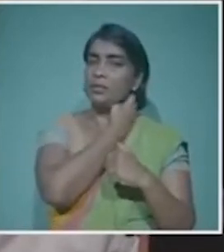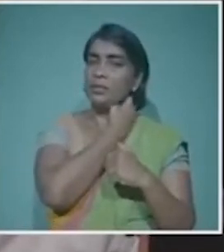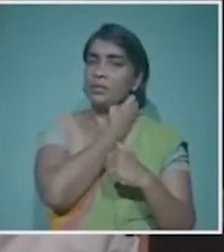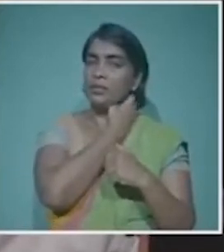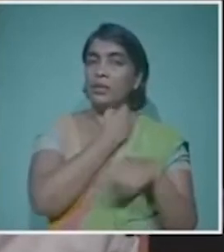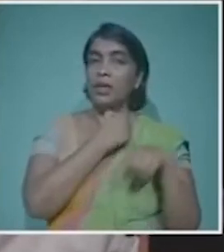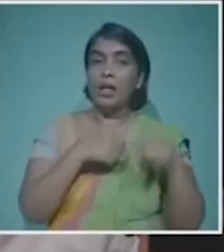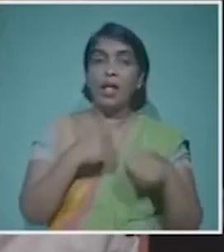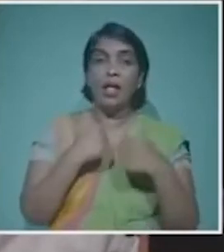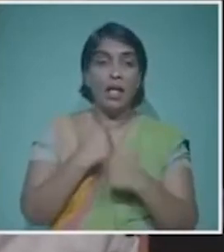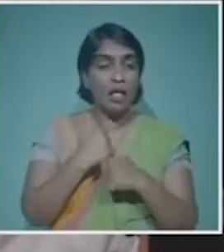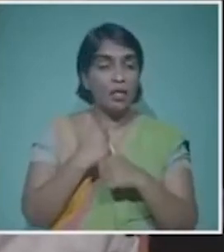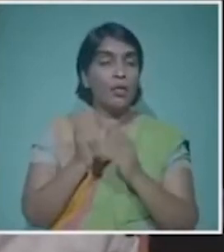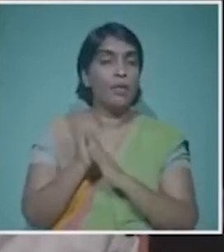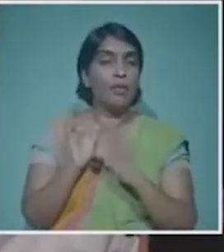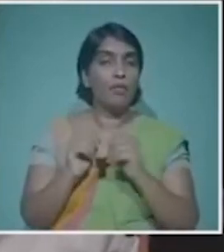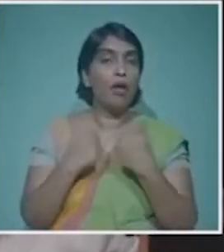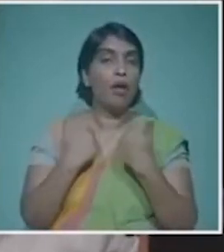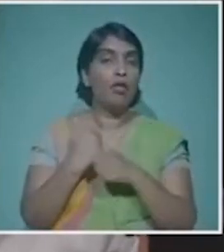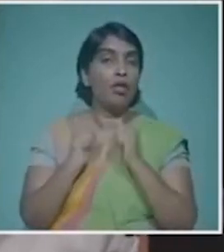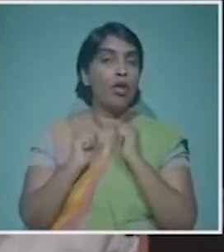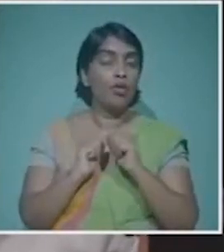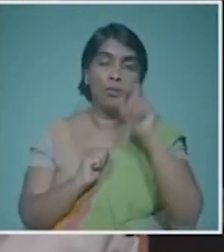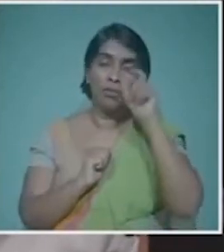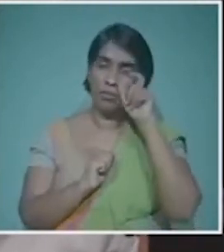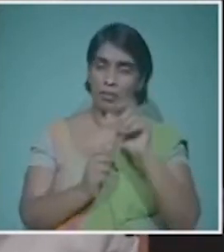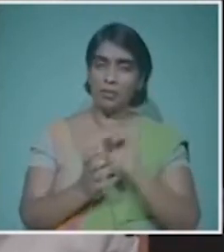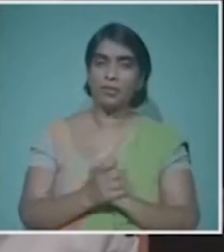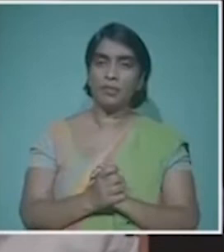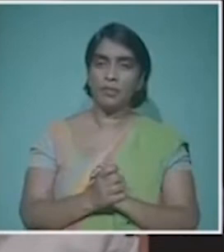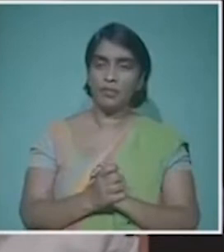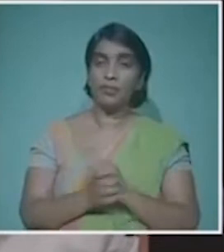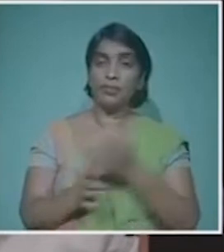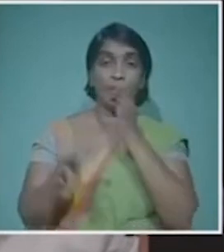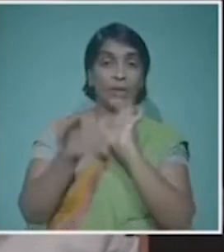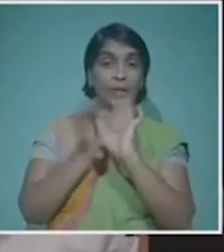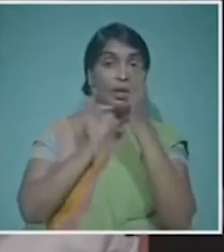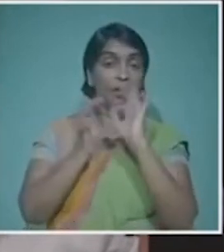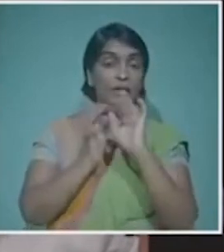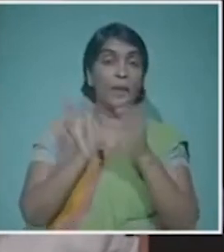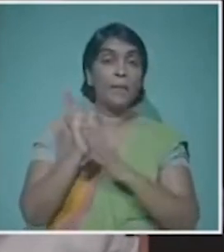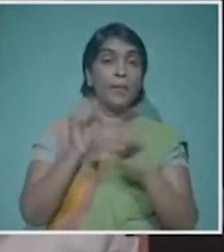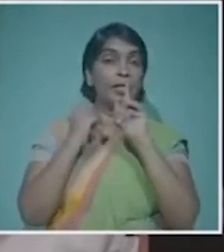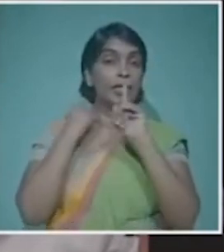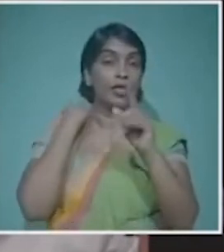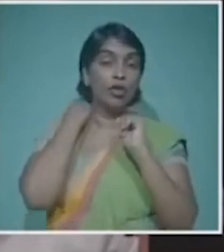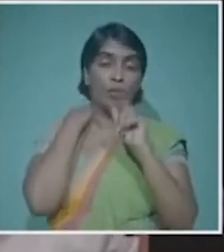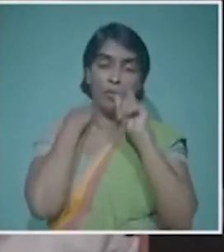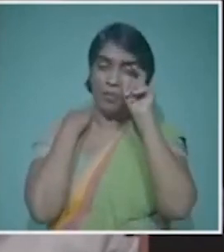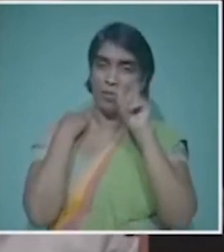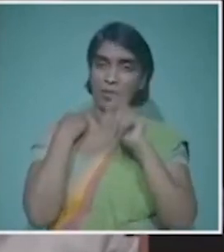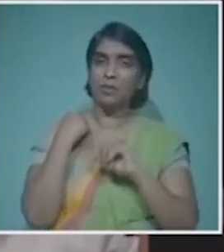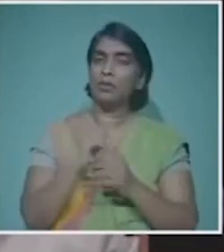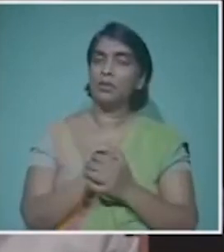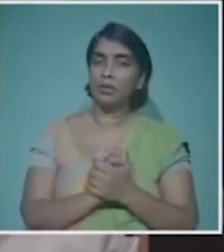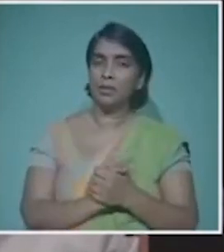දැන් හැදුවේ මාධ්‍යත් කෞද කියල බලමුක ගිනි තියන්න කිව කොයි මාධ්‍යද කියල බලමුක